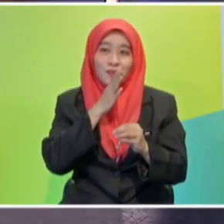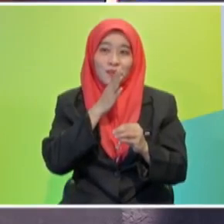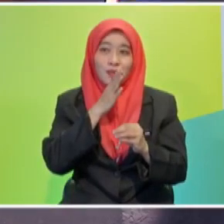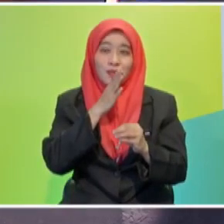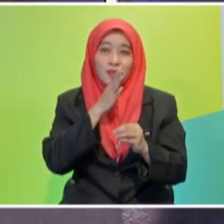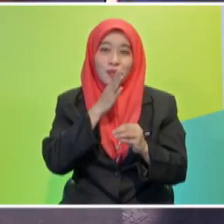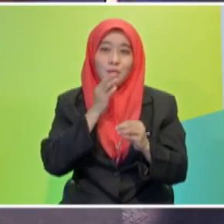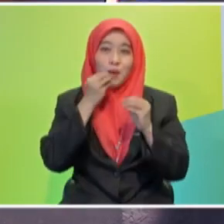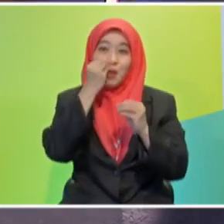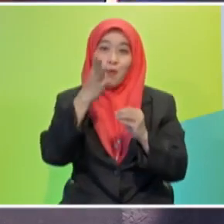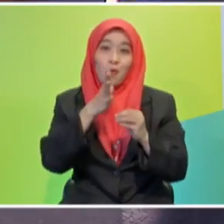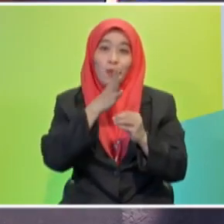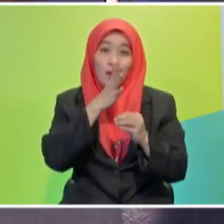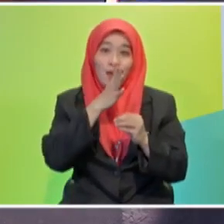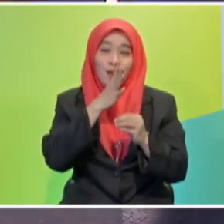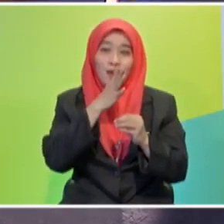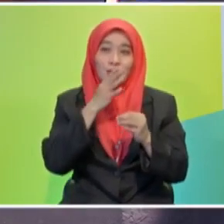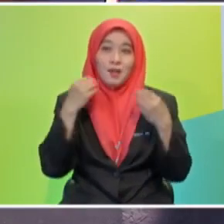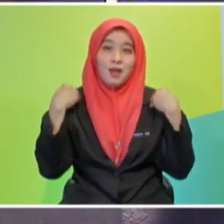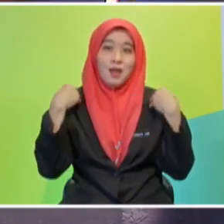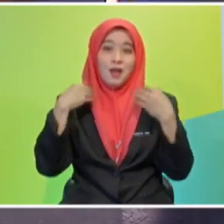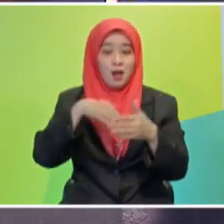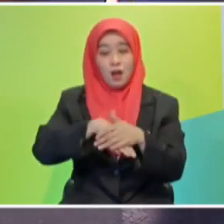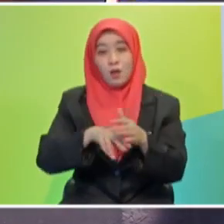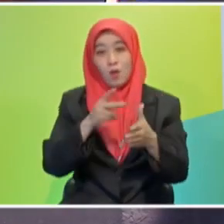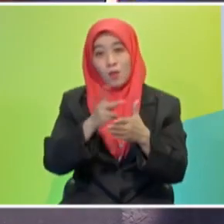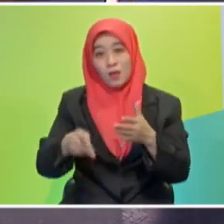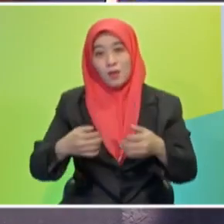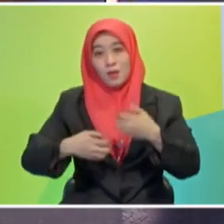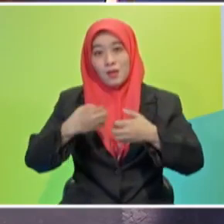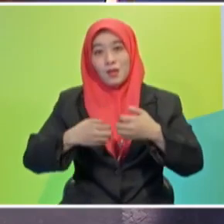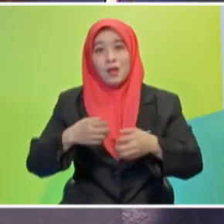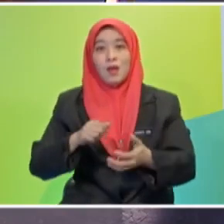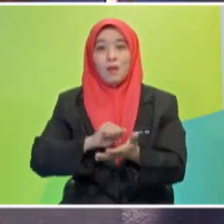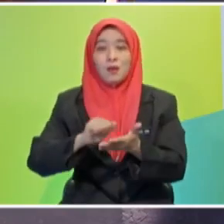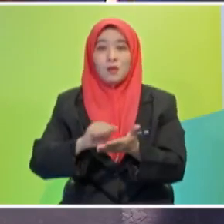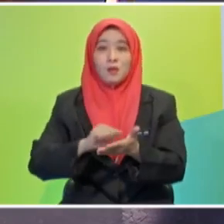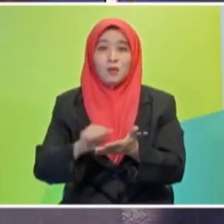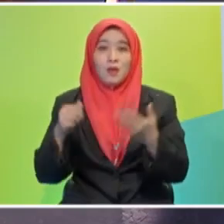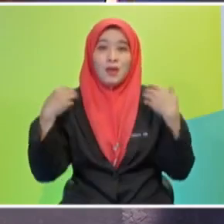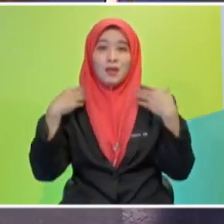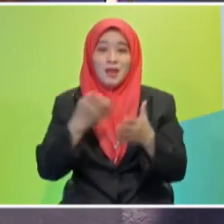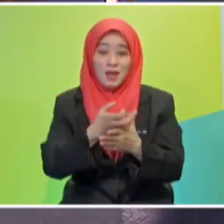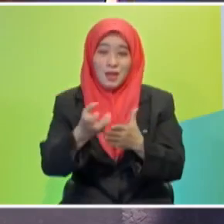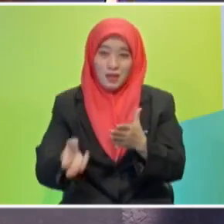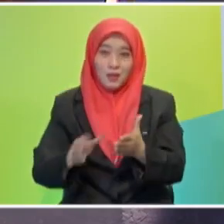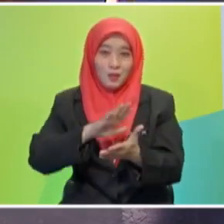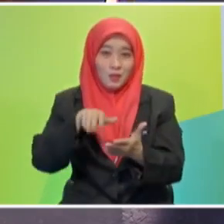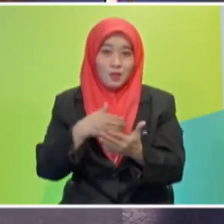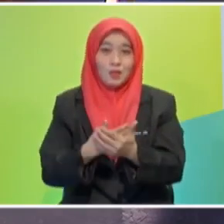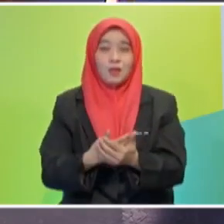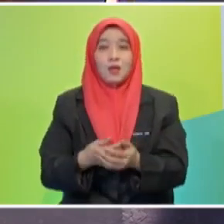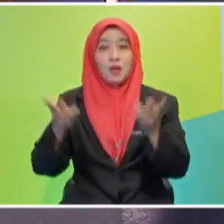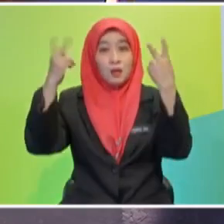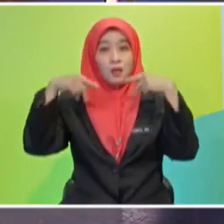mesin basuh ni adalah takal. Okey, baik. Jadi cikgu, kita nak berehat seketika. Sementara nak pergi ke mesin basuh tu, jangan ke mana-mana, kembali selepas ini.